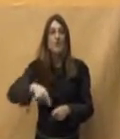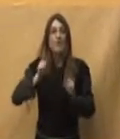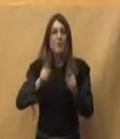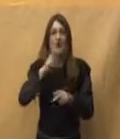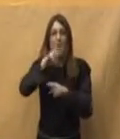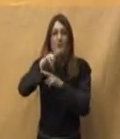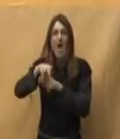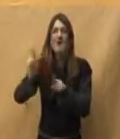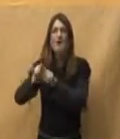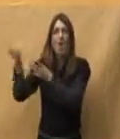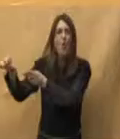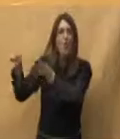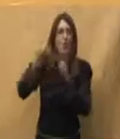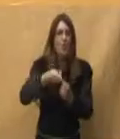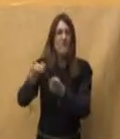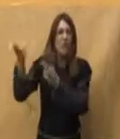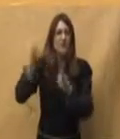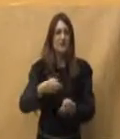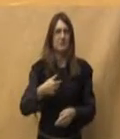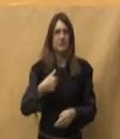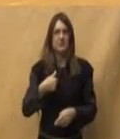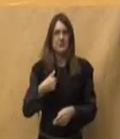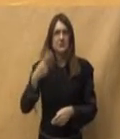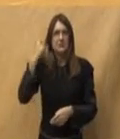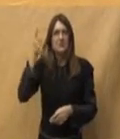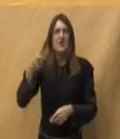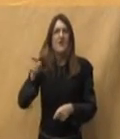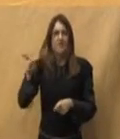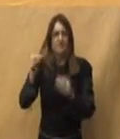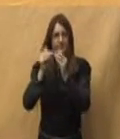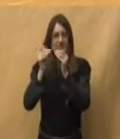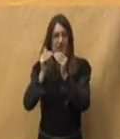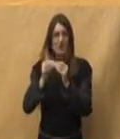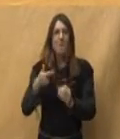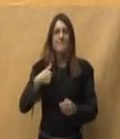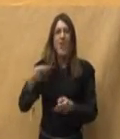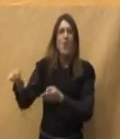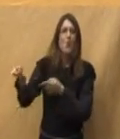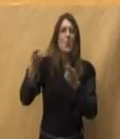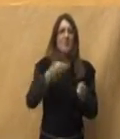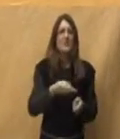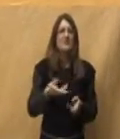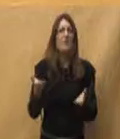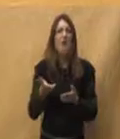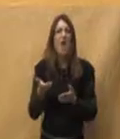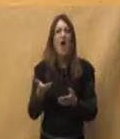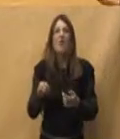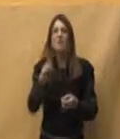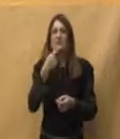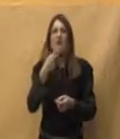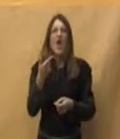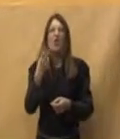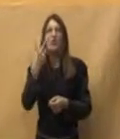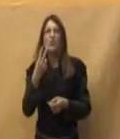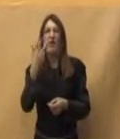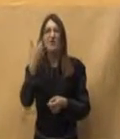nad uvoz napraviti. Jer ja pretpostavljam, dr. Kulijer, da bi se vi složili da mi uvozimo ipak neku žilje kategoriju, pardon, drugu,